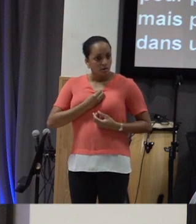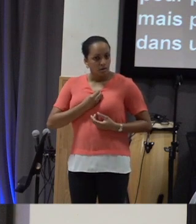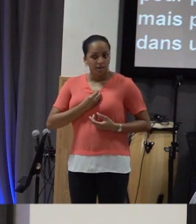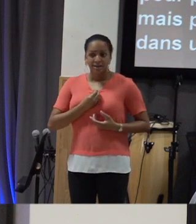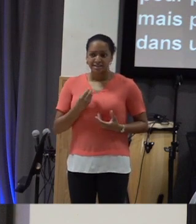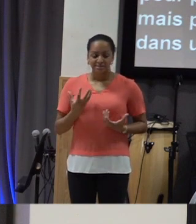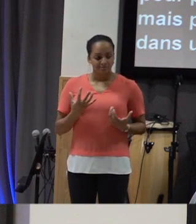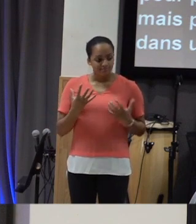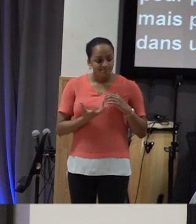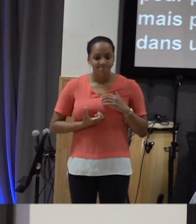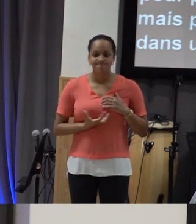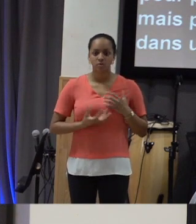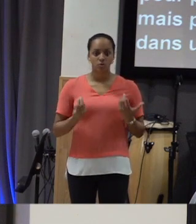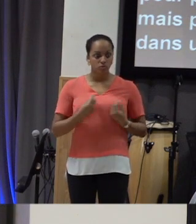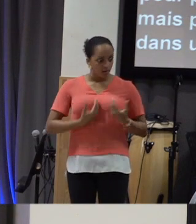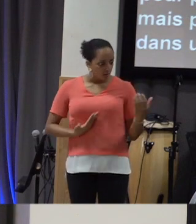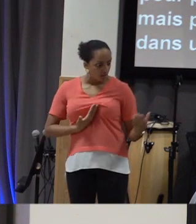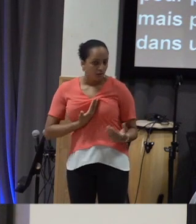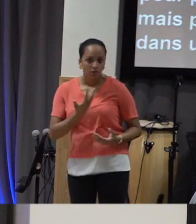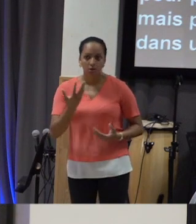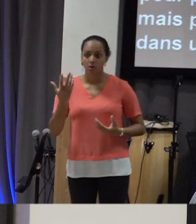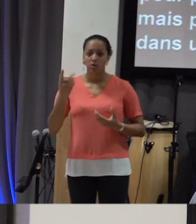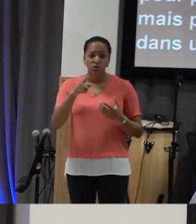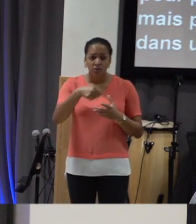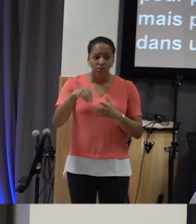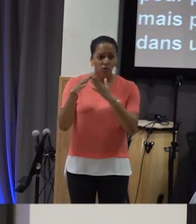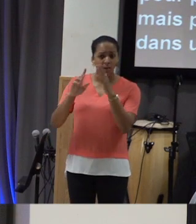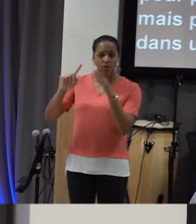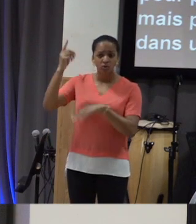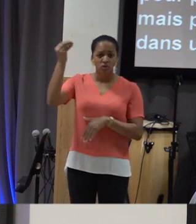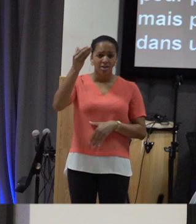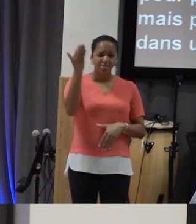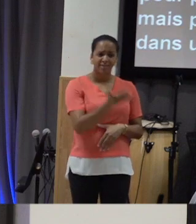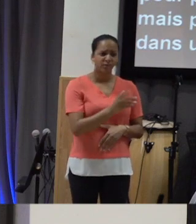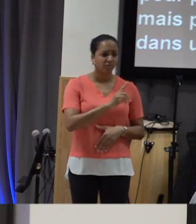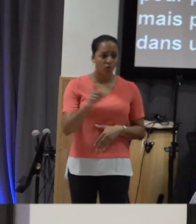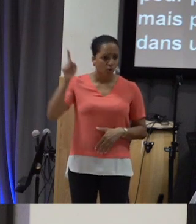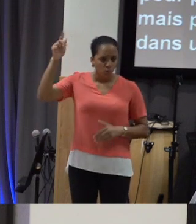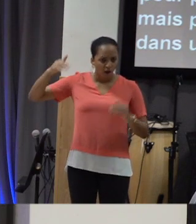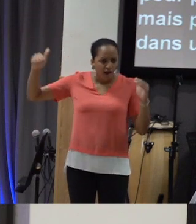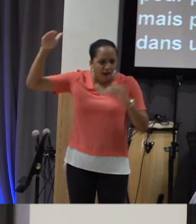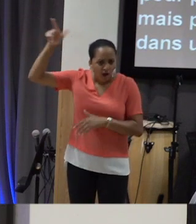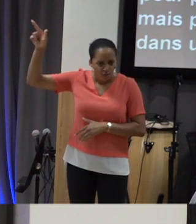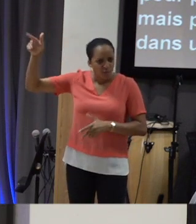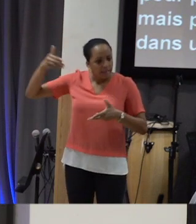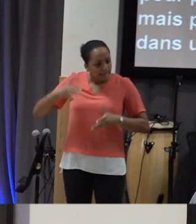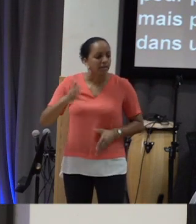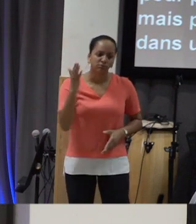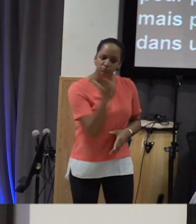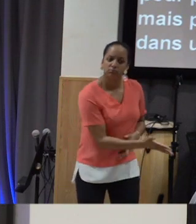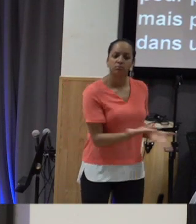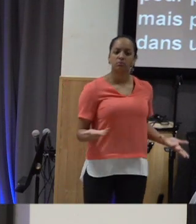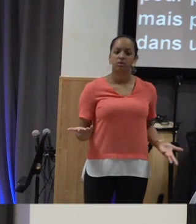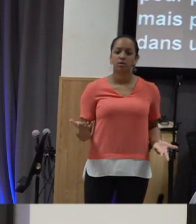comme ça. Ne demande pas à Dieu de détruire quelqu'un. S'il veut détruire quelqu'un, il est assez grand pour le faire tout seul déjà. Et ensuite, lorsque tu pries, tu dois bénir ton